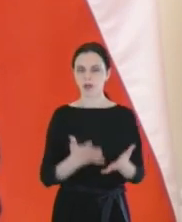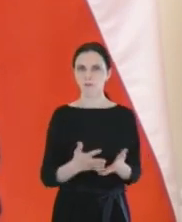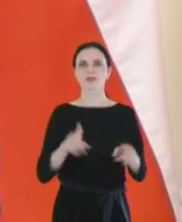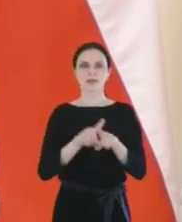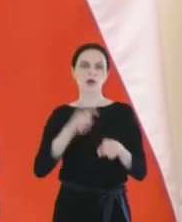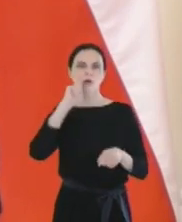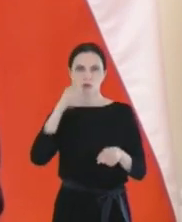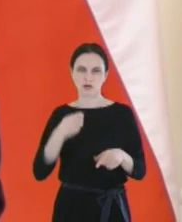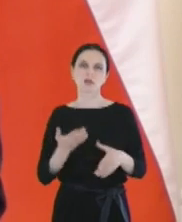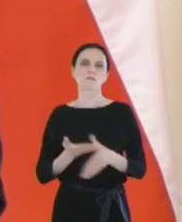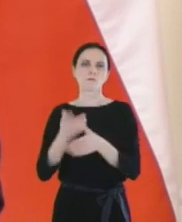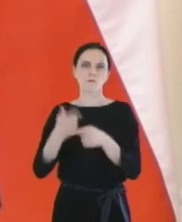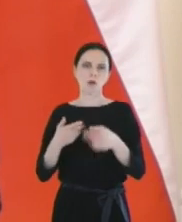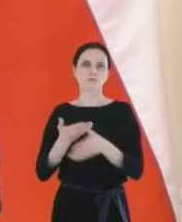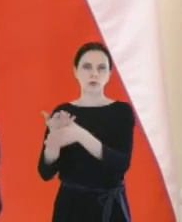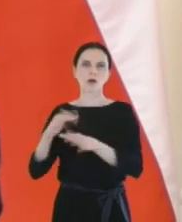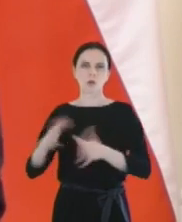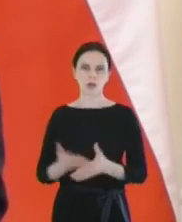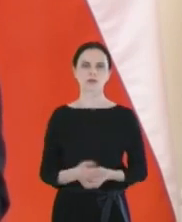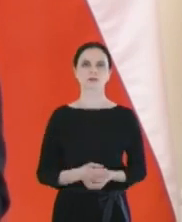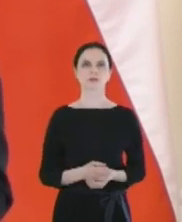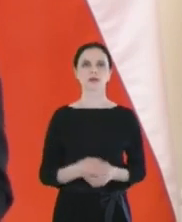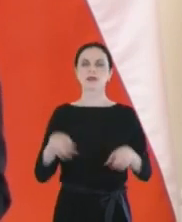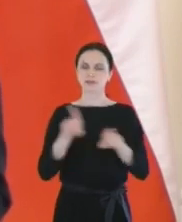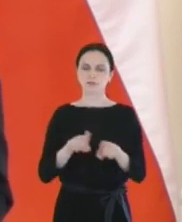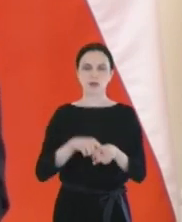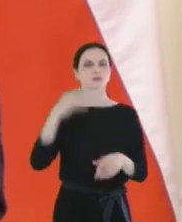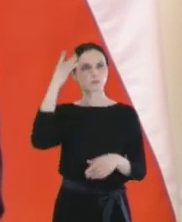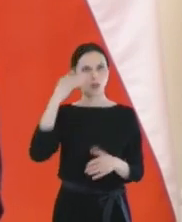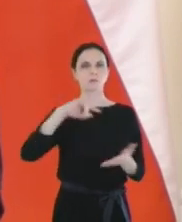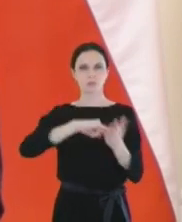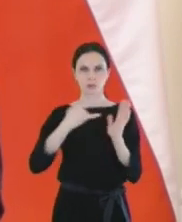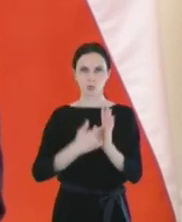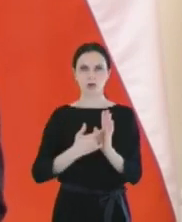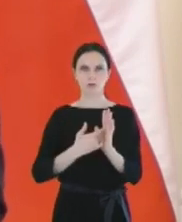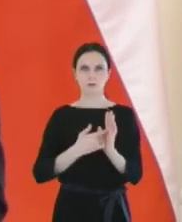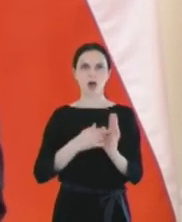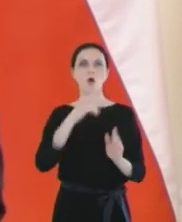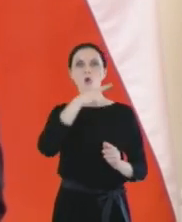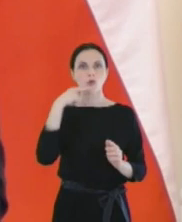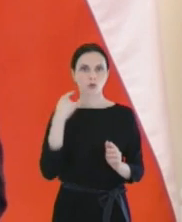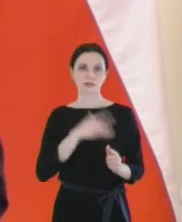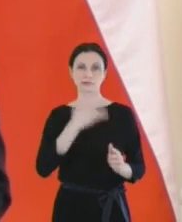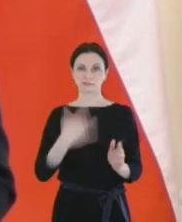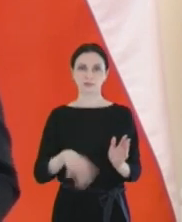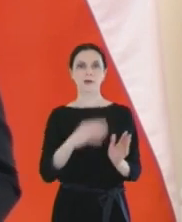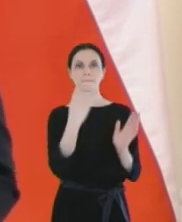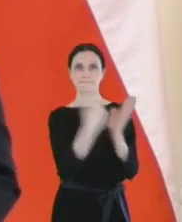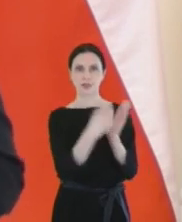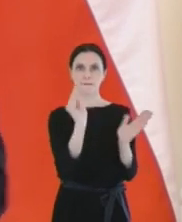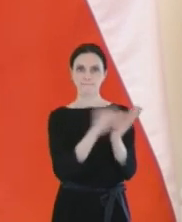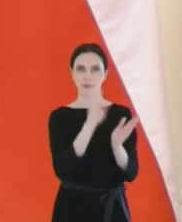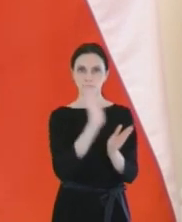sakiau, dar sieksime įvesti dar tvirtesnės sankcijas Rusijai ir mažinti priklausomybę